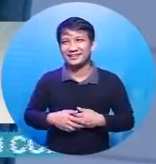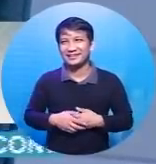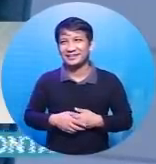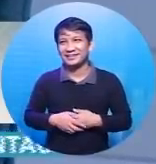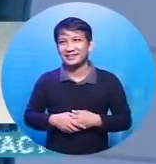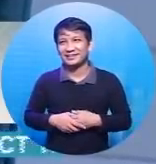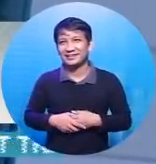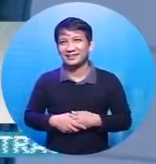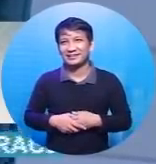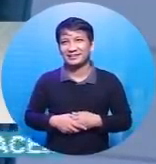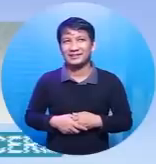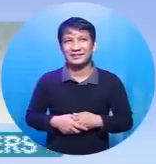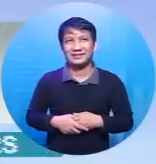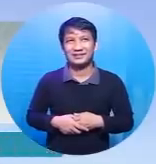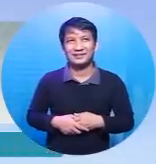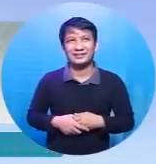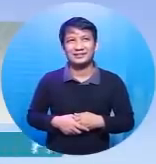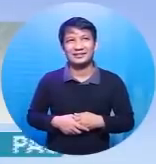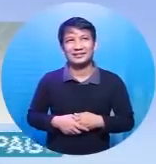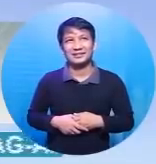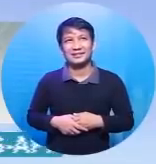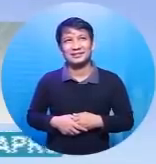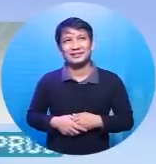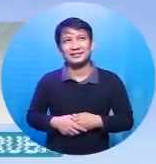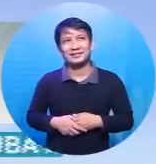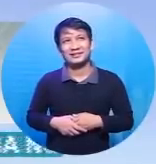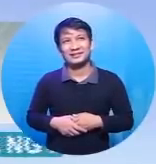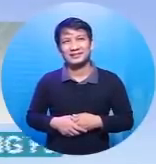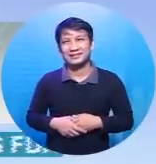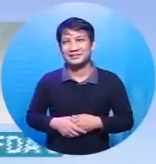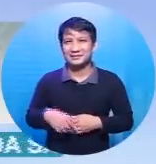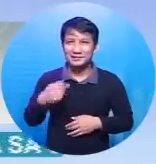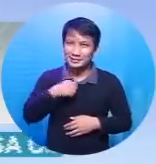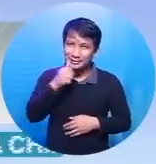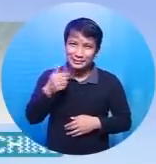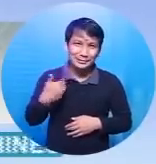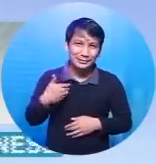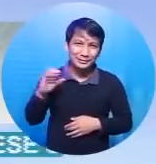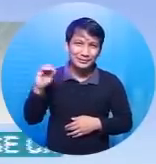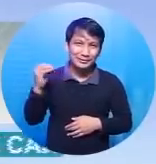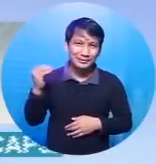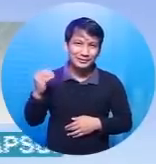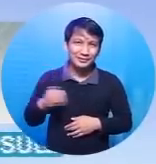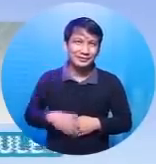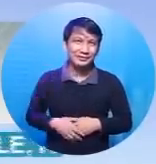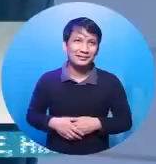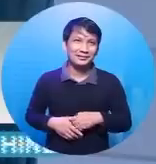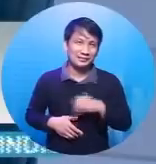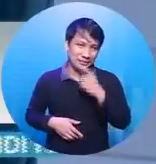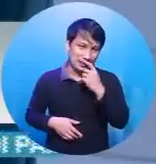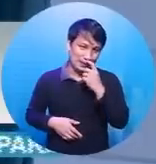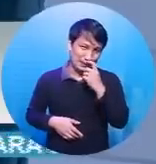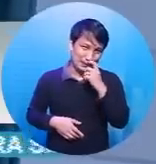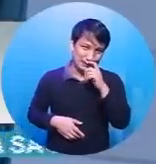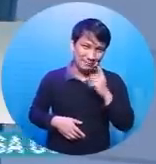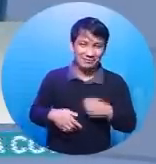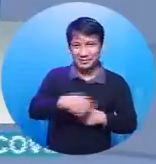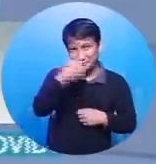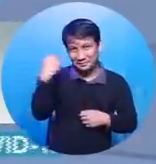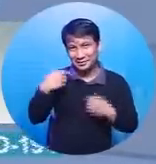Naka-coat. Na black. Black ba yan? Ah, black suit. Hindi ba orange? Hindi po. Black.